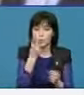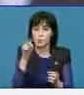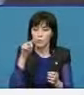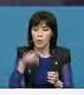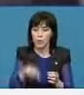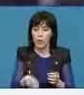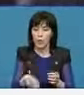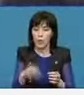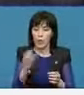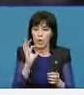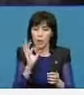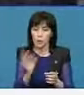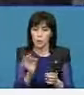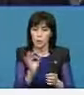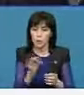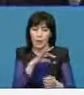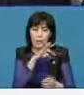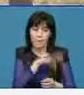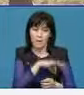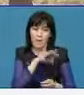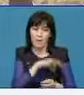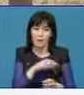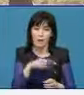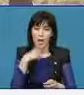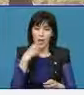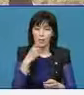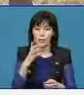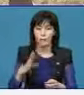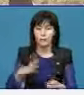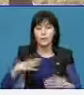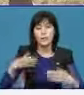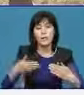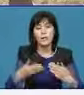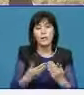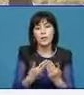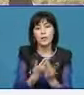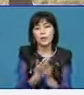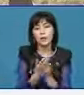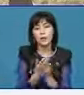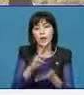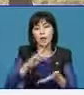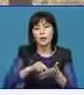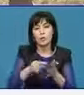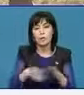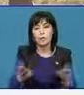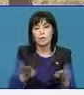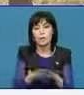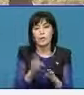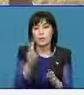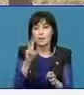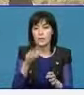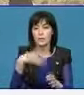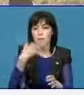тиімді тұстары айтылды. Жаңа технологияға сәйкес 250 гектар жер